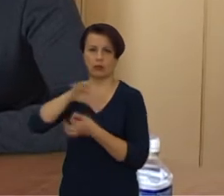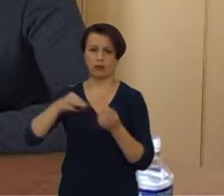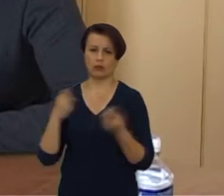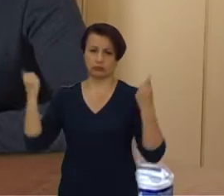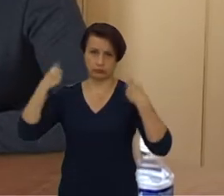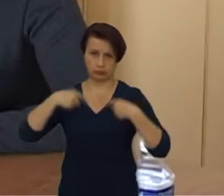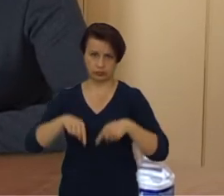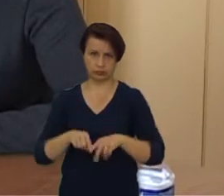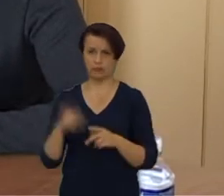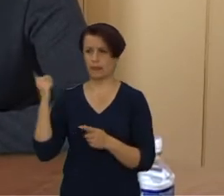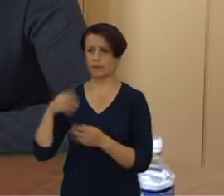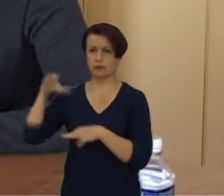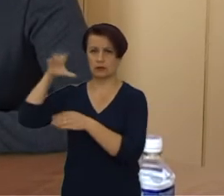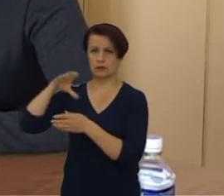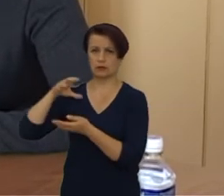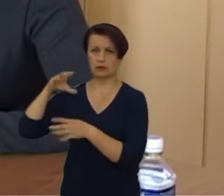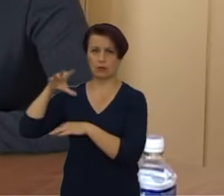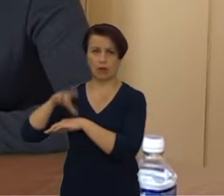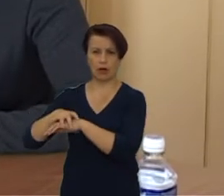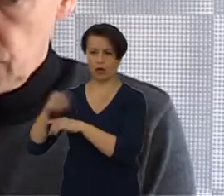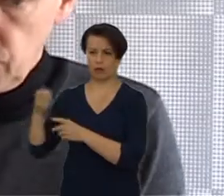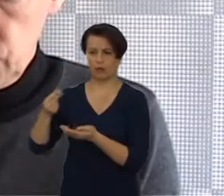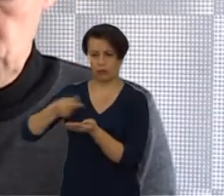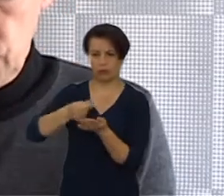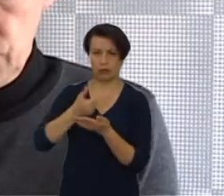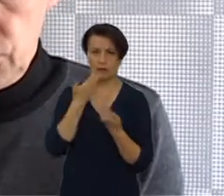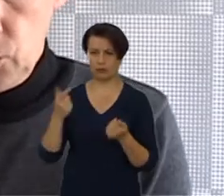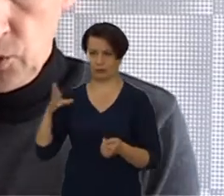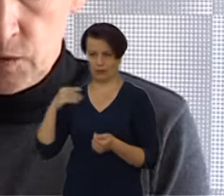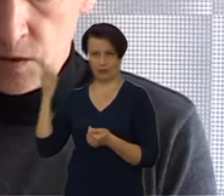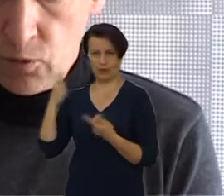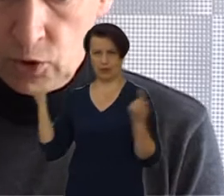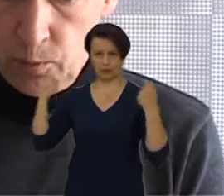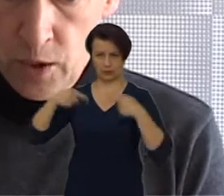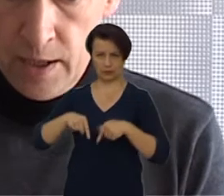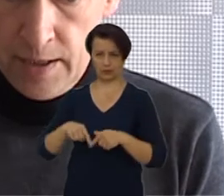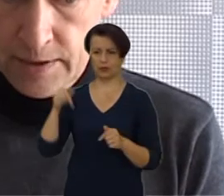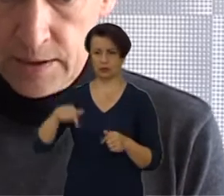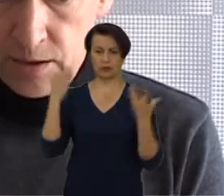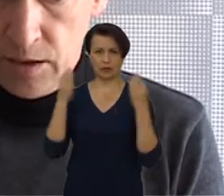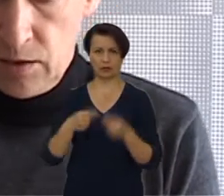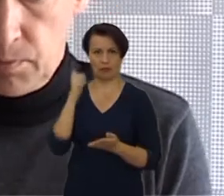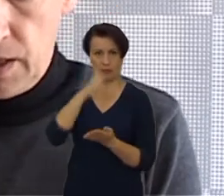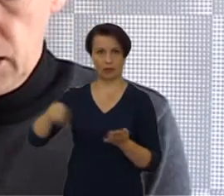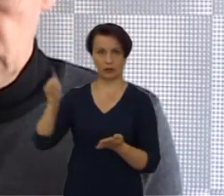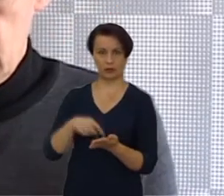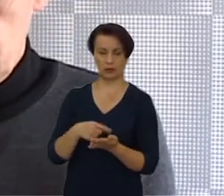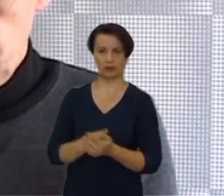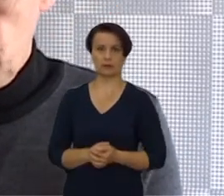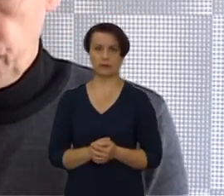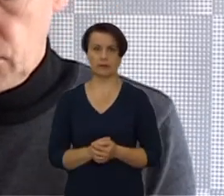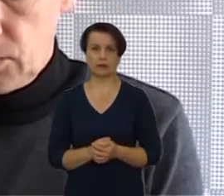dėl nefinansavimo jo iš jokių bankų pusės šio to vadinamojo krizės laikotarpiu. Jis šiandien dieną yra